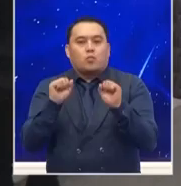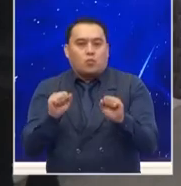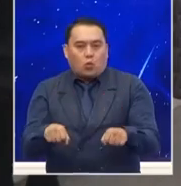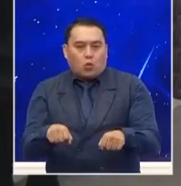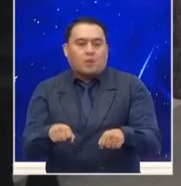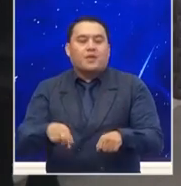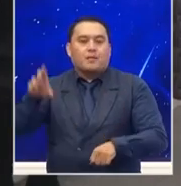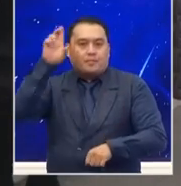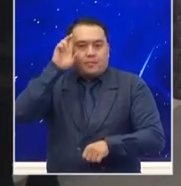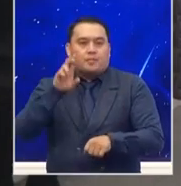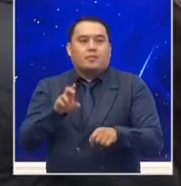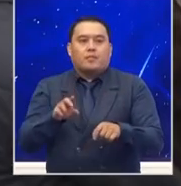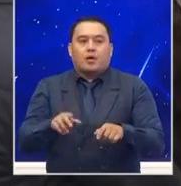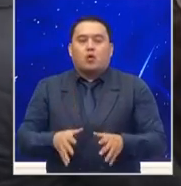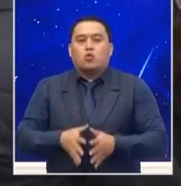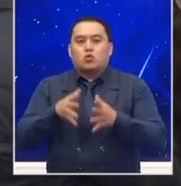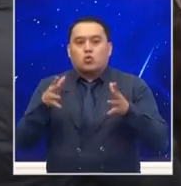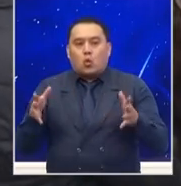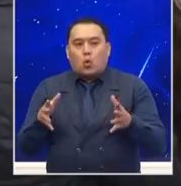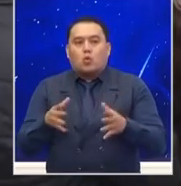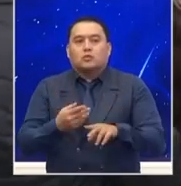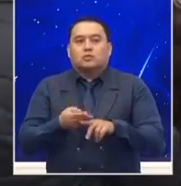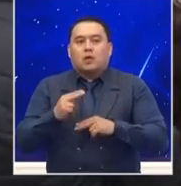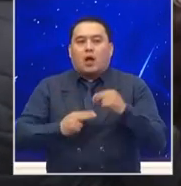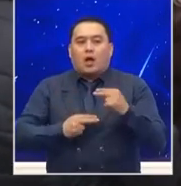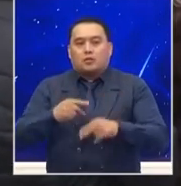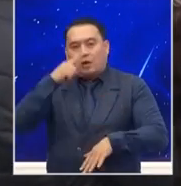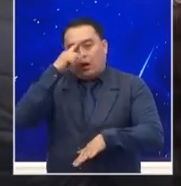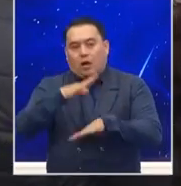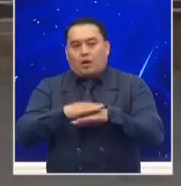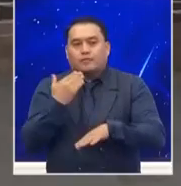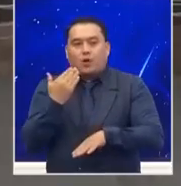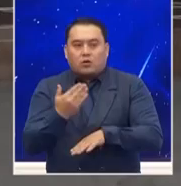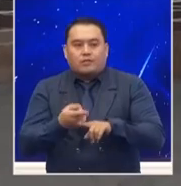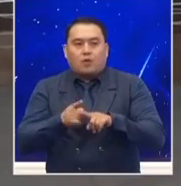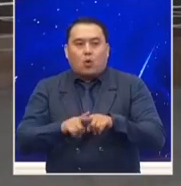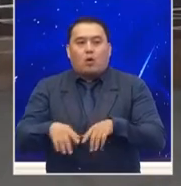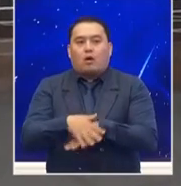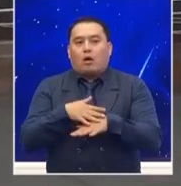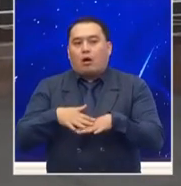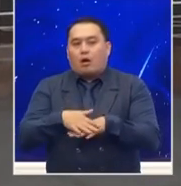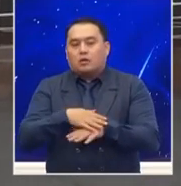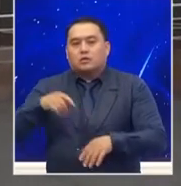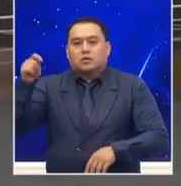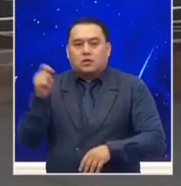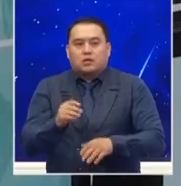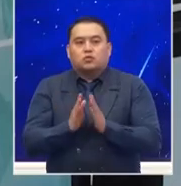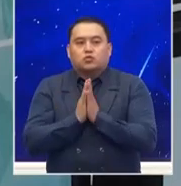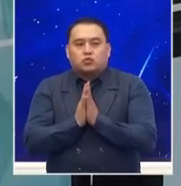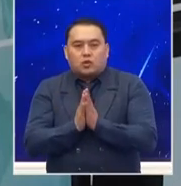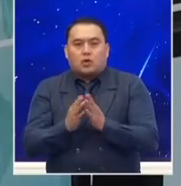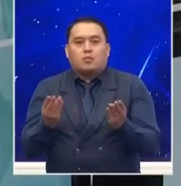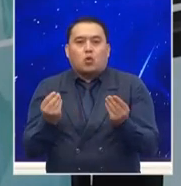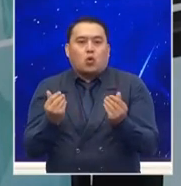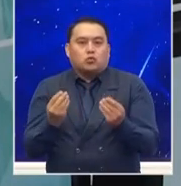Үкіметке бірнеше барып, үлкен қолқа салып, салдыртқан амандық бата алып, жергілікті халық келген сайын сұрайтын. Бюджеттен